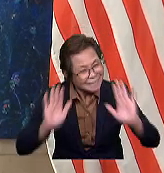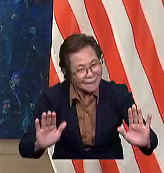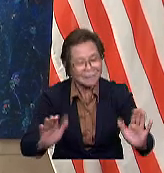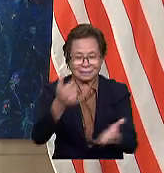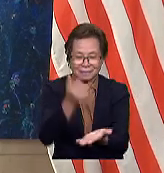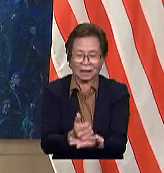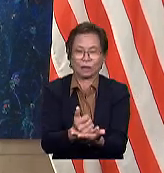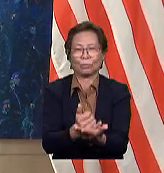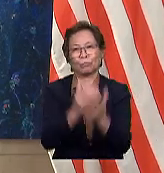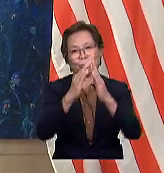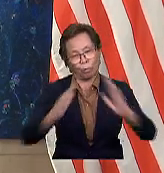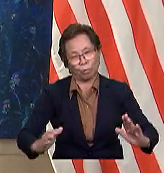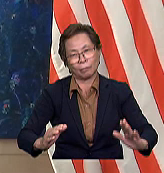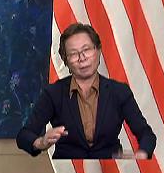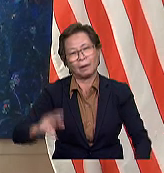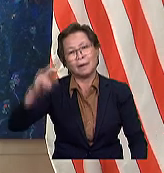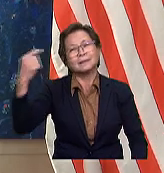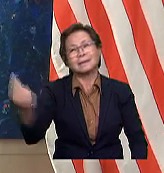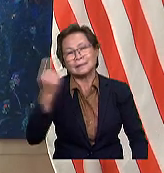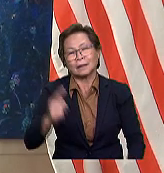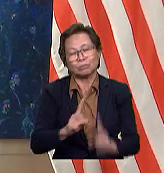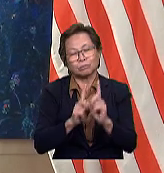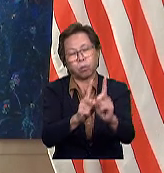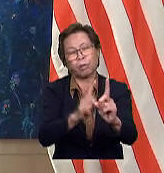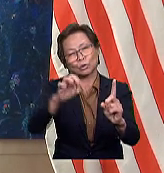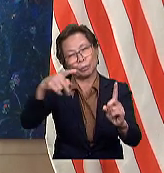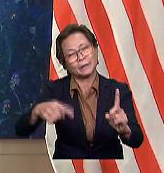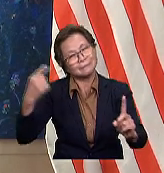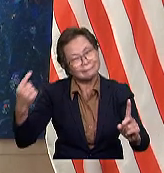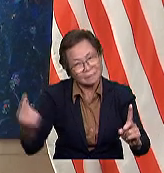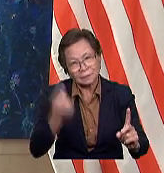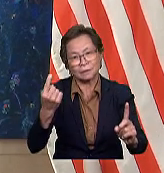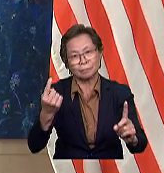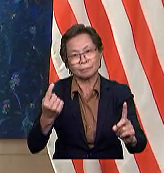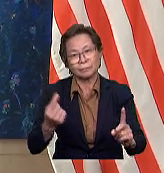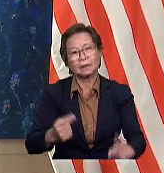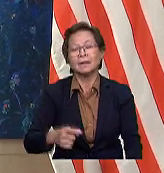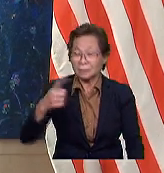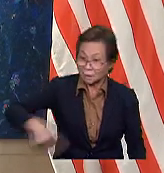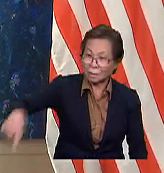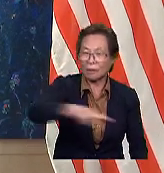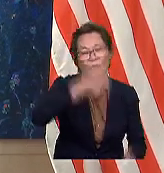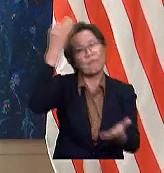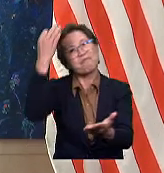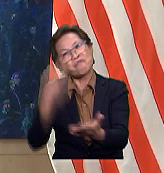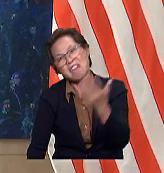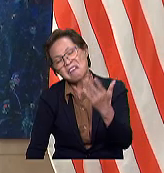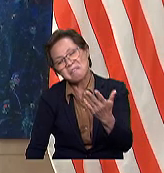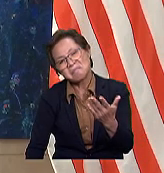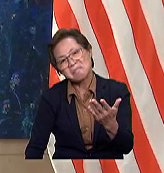at home dan setia sepatuh kepada e-shop jika saudara dance tari gagal